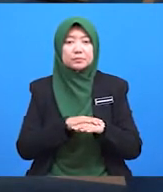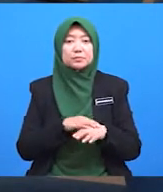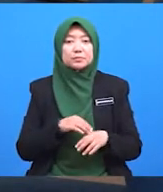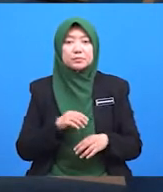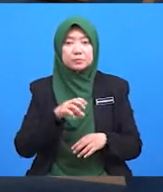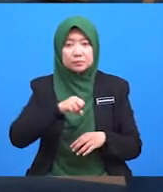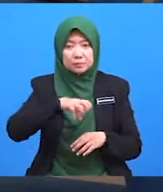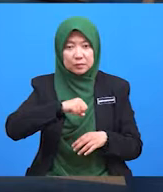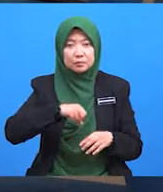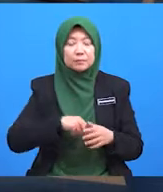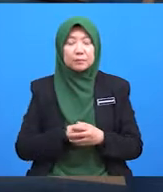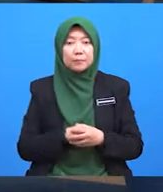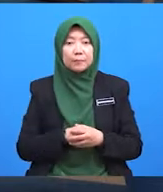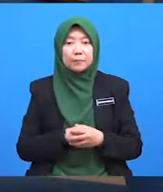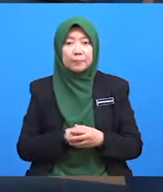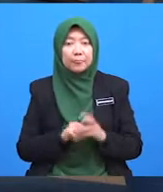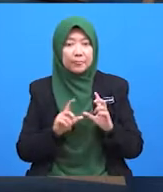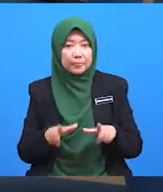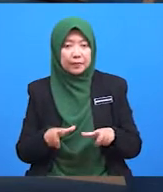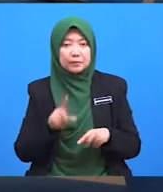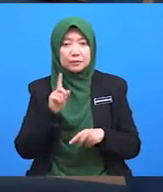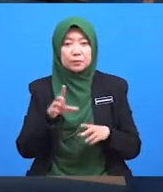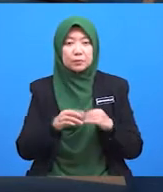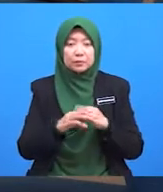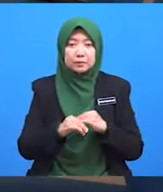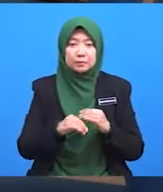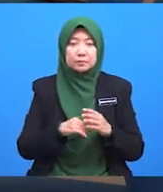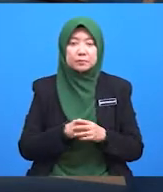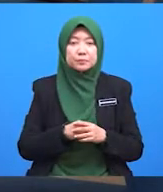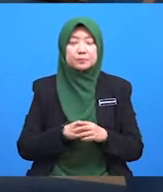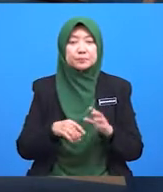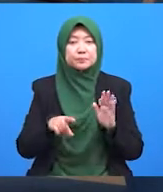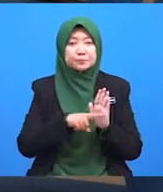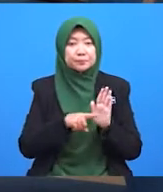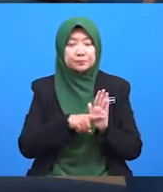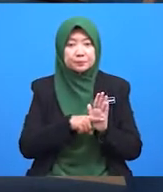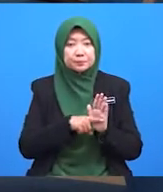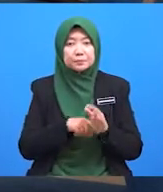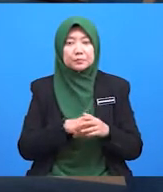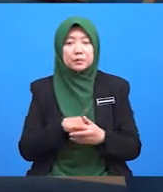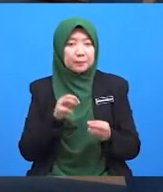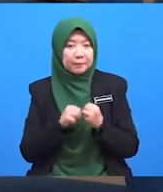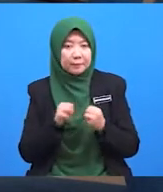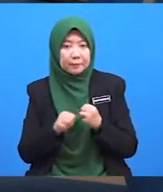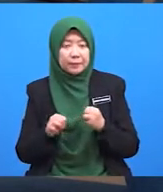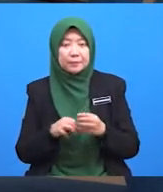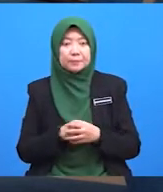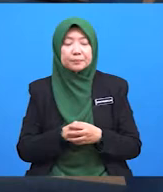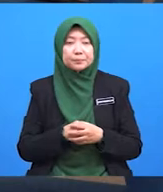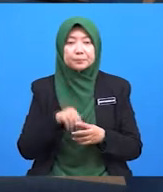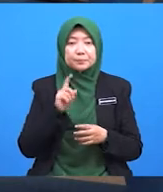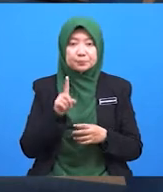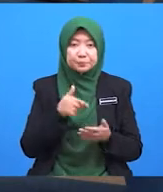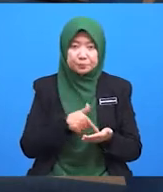span. Letakkan satu pad iaitu punca negatif kepada bahagian yang bermasalah dan satu